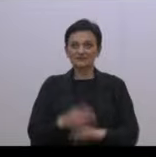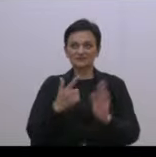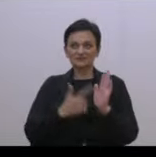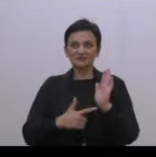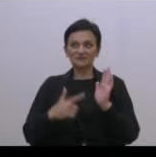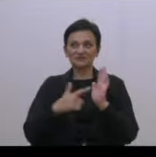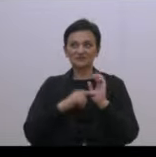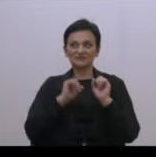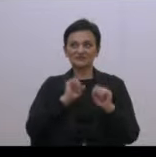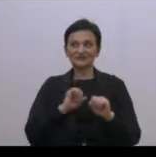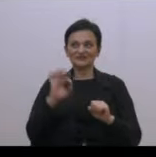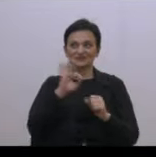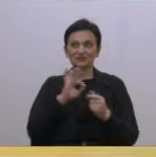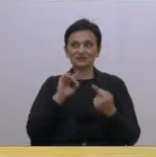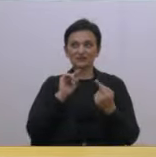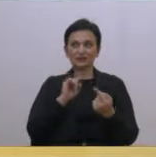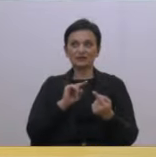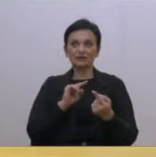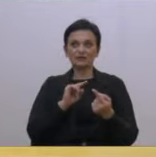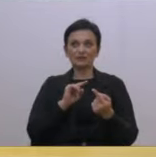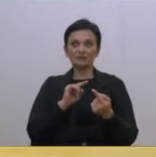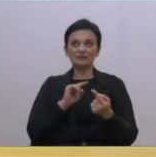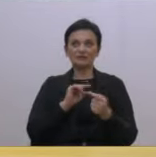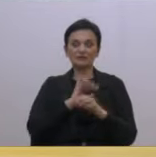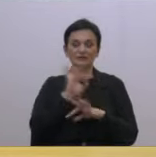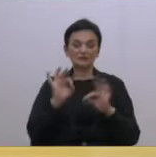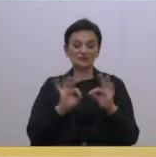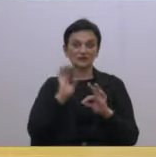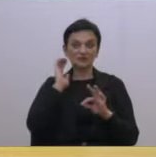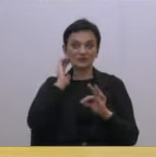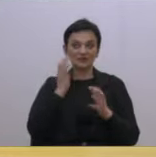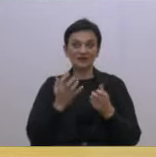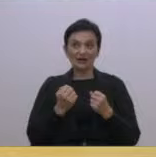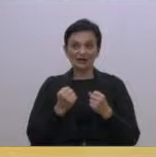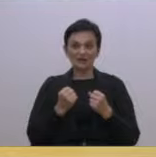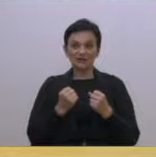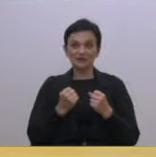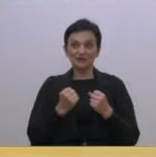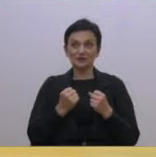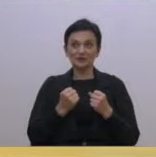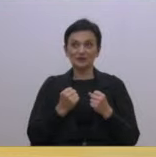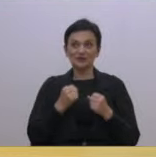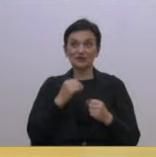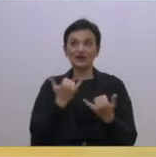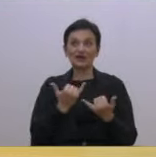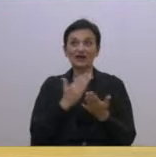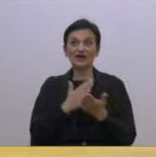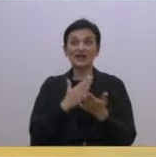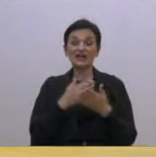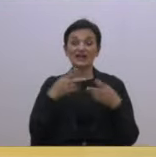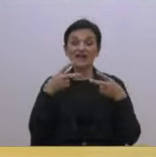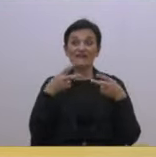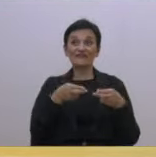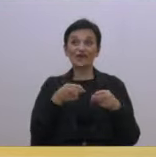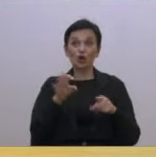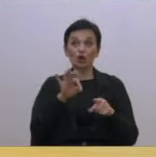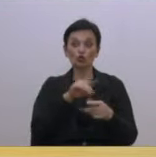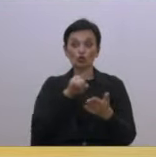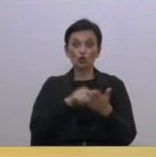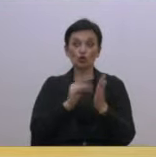Samozat, Texotim Ohren, Ulcina Amdegi, Proekti Mirabuli. Kolegebo, ekhla gvaqts vetos saketkhi, amiton